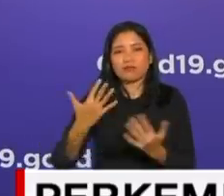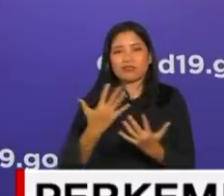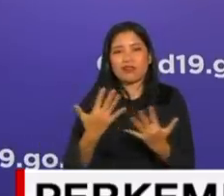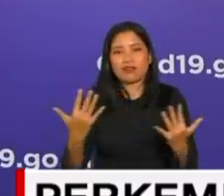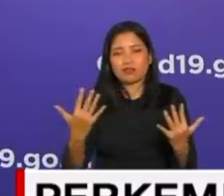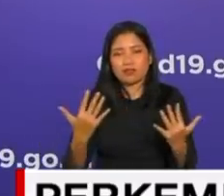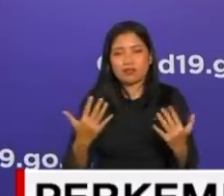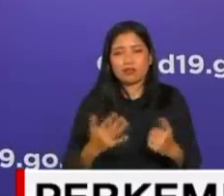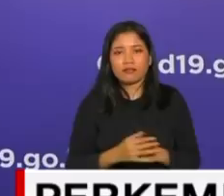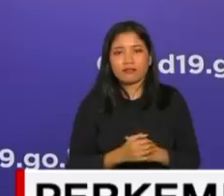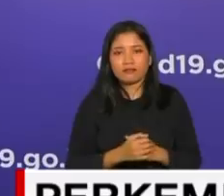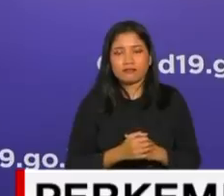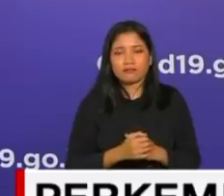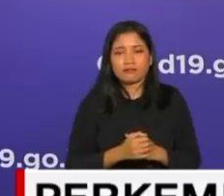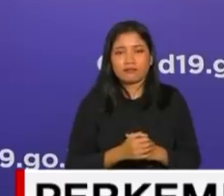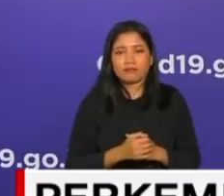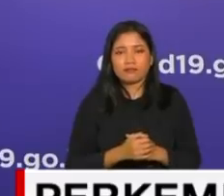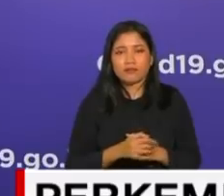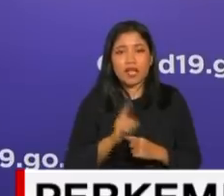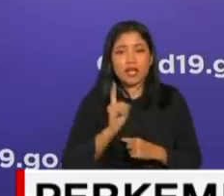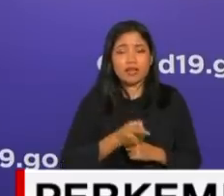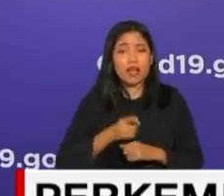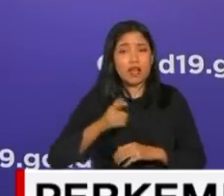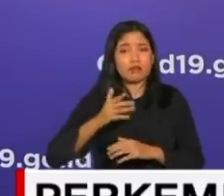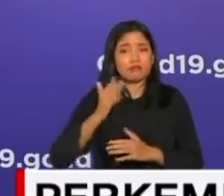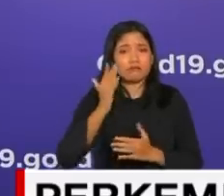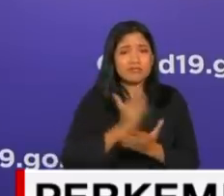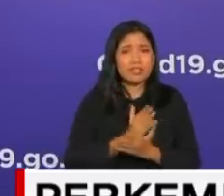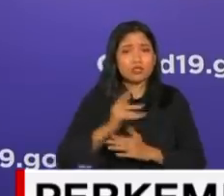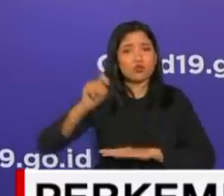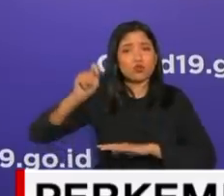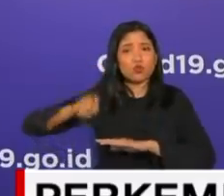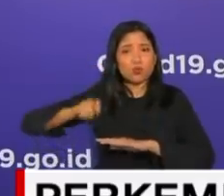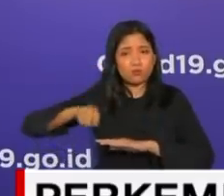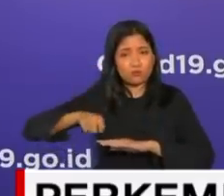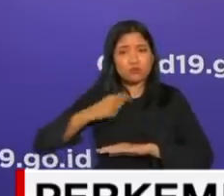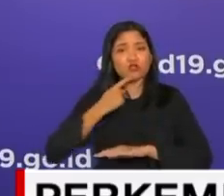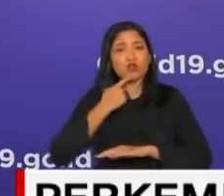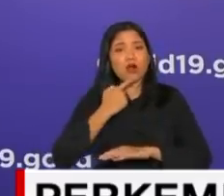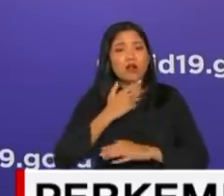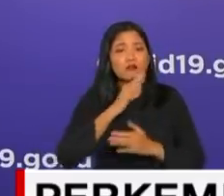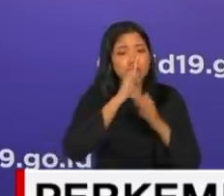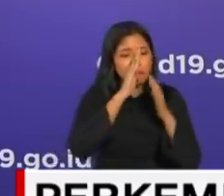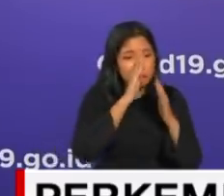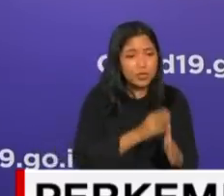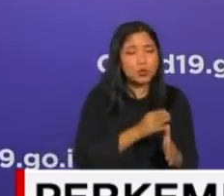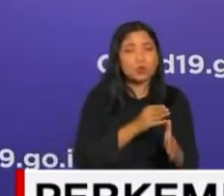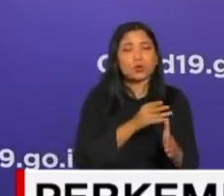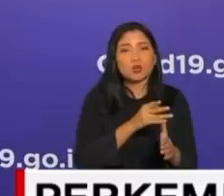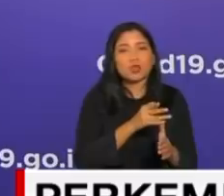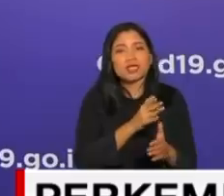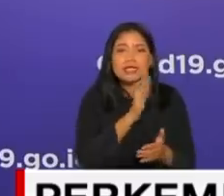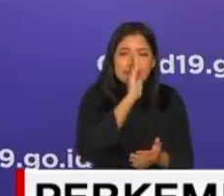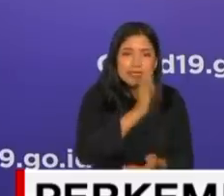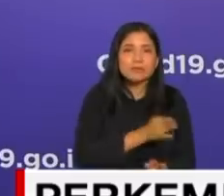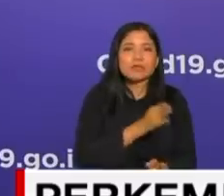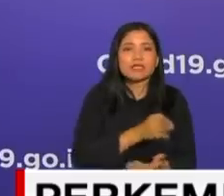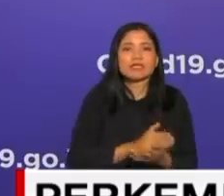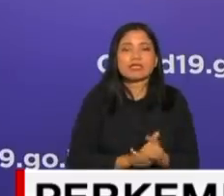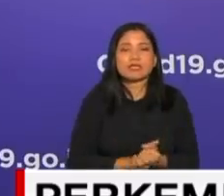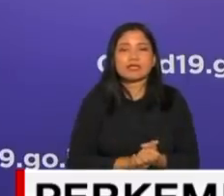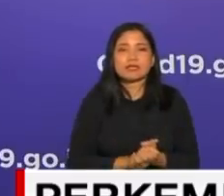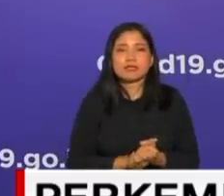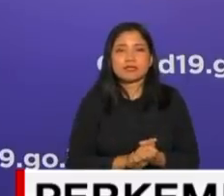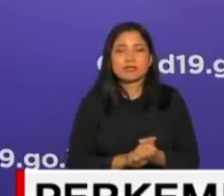Hai juga dilakukan penegakan hukum dalam rangka untuk kepatuhan terhadap disiplin di